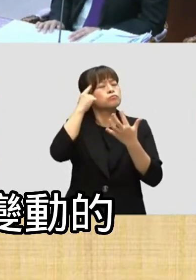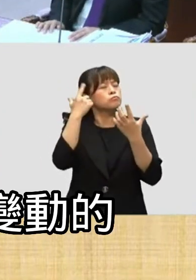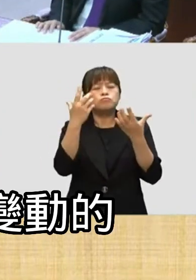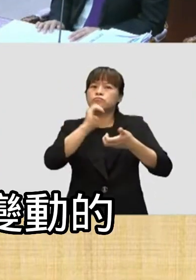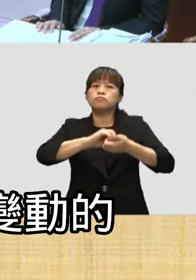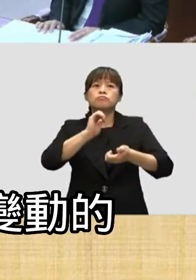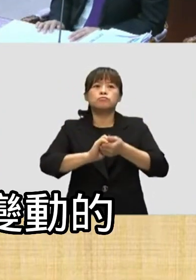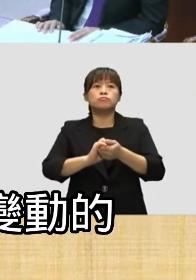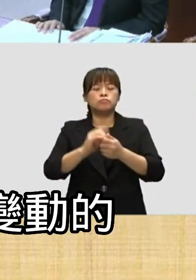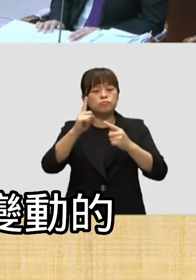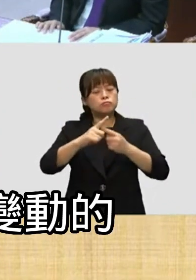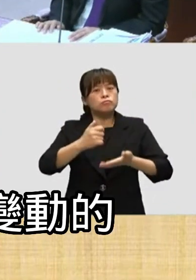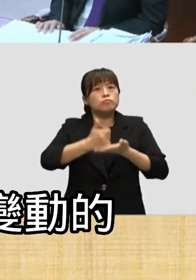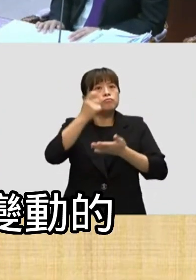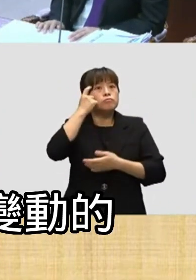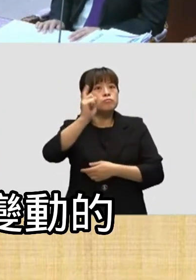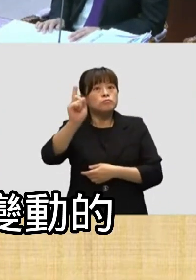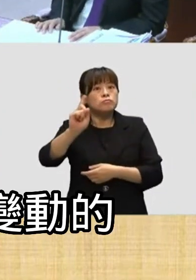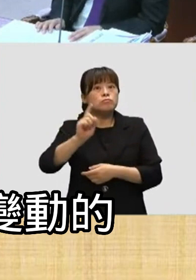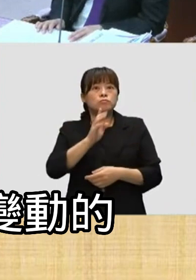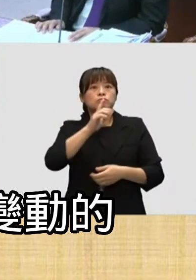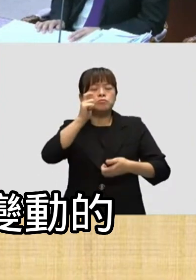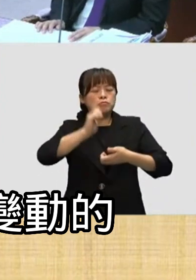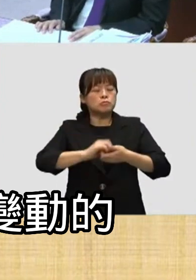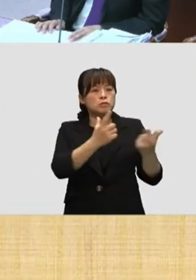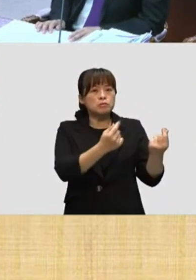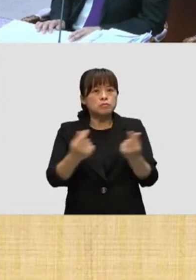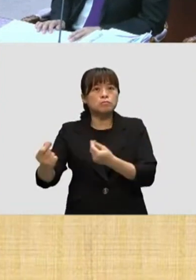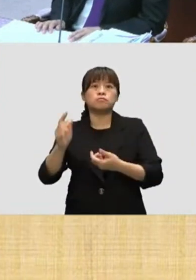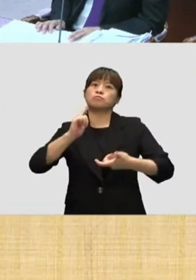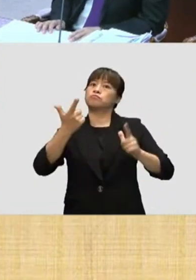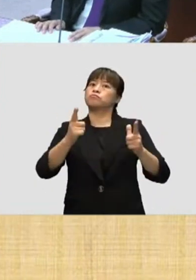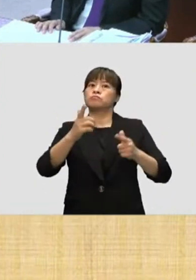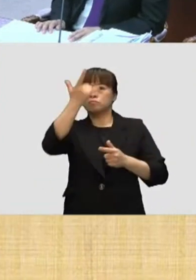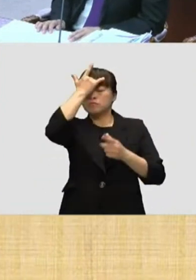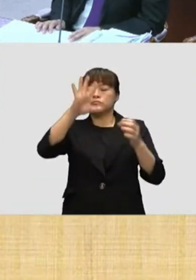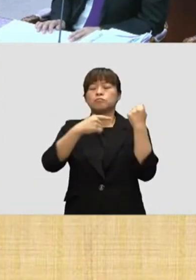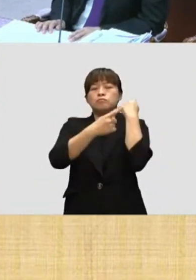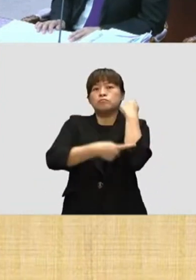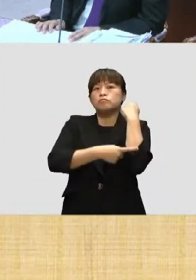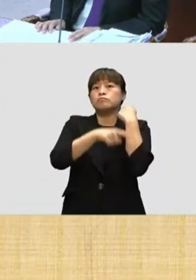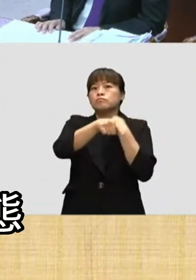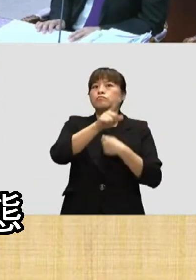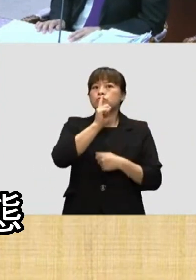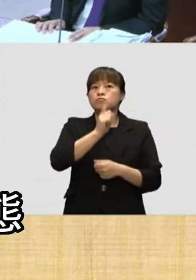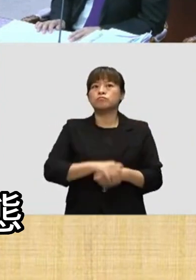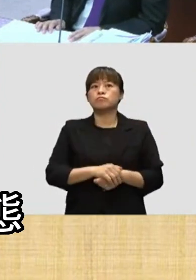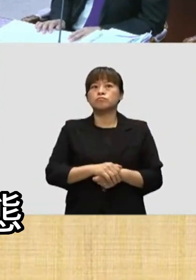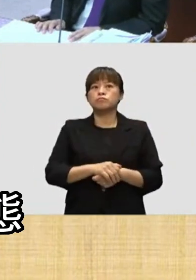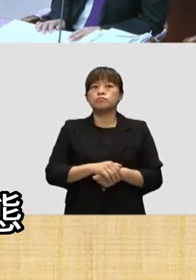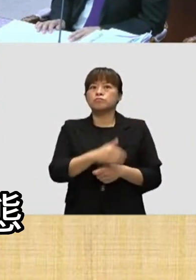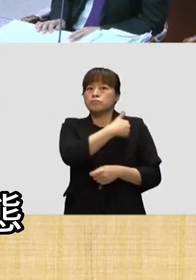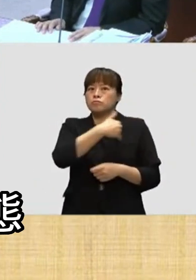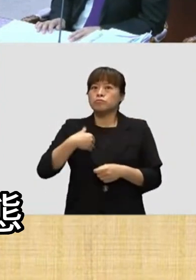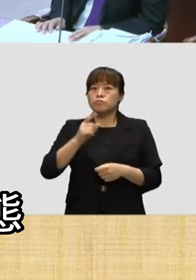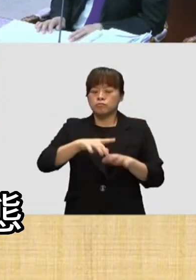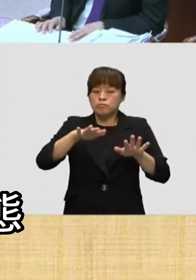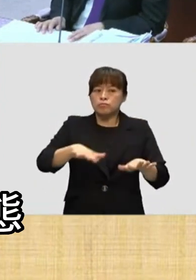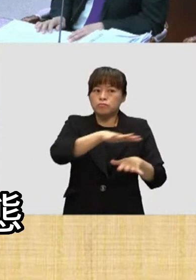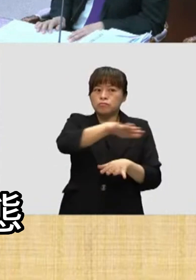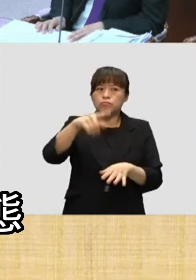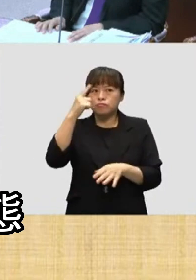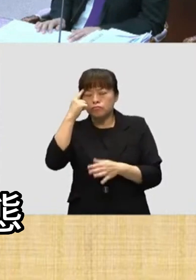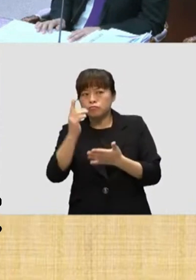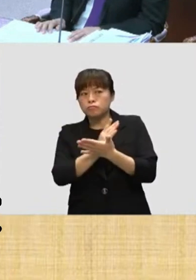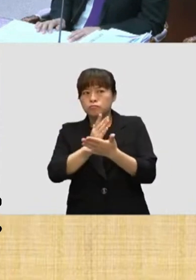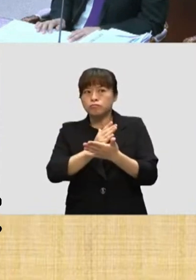性尊严的意涵并不是固定不变动的。德国联邦宪法法院强调，只能立于现阶段认知